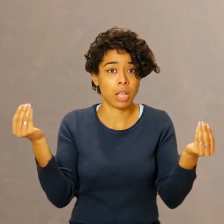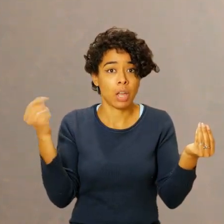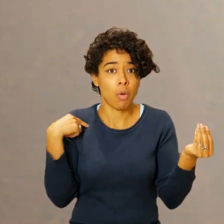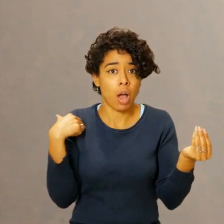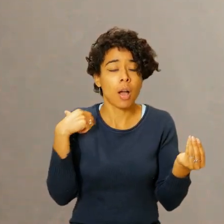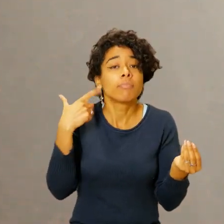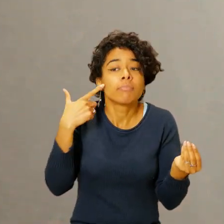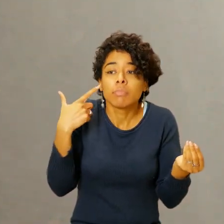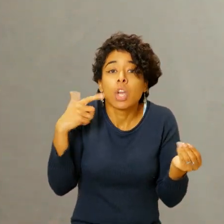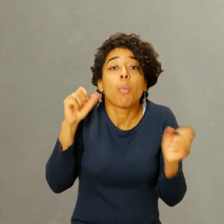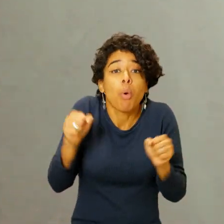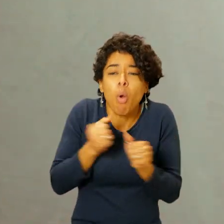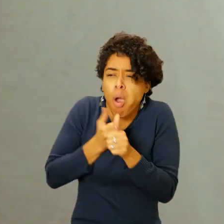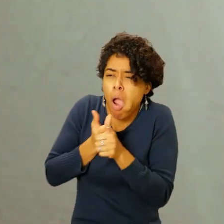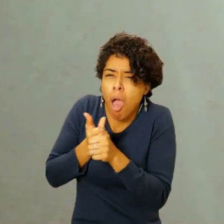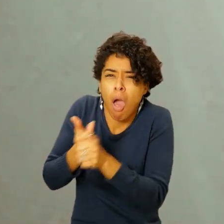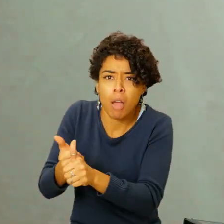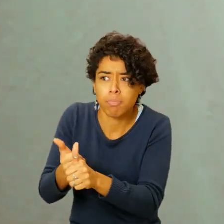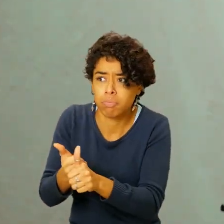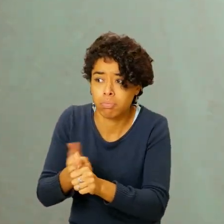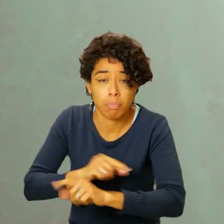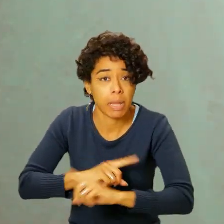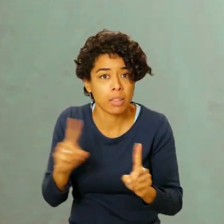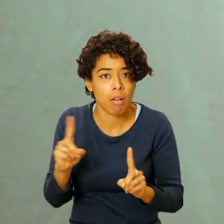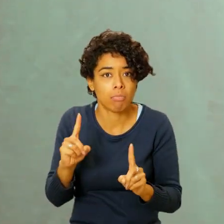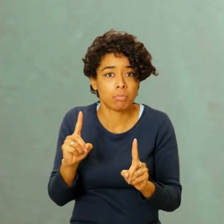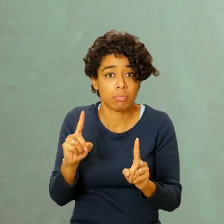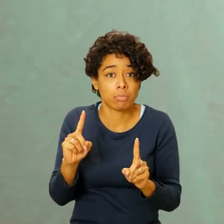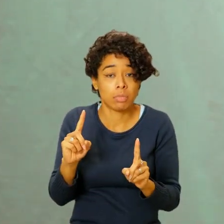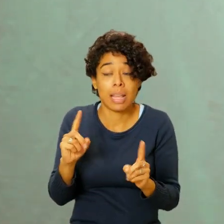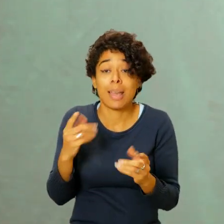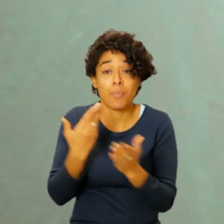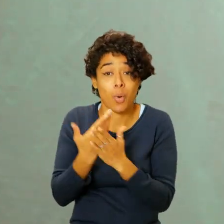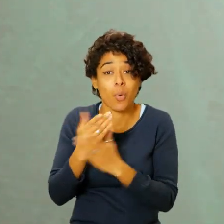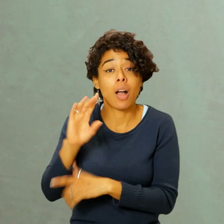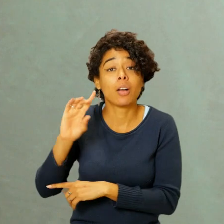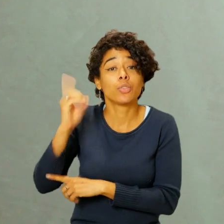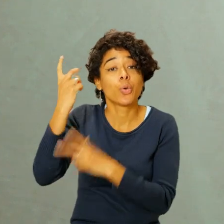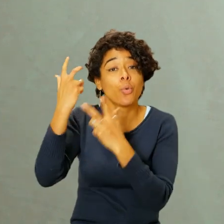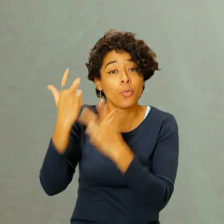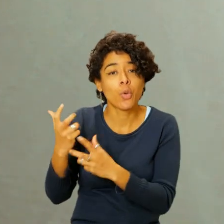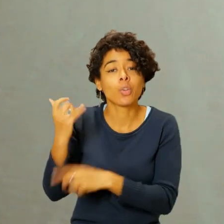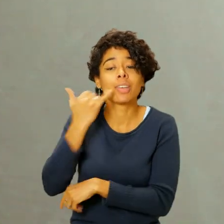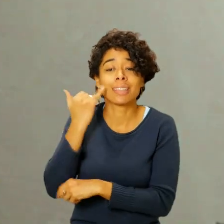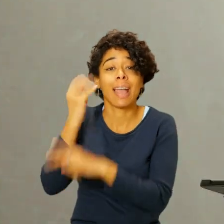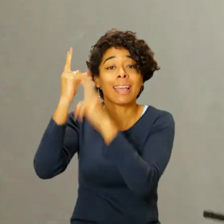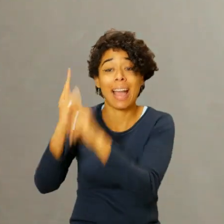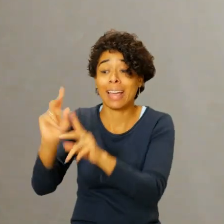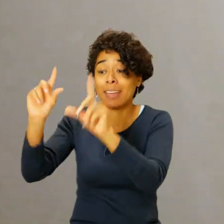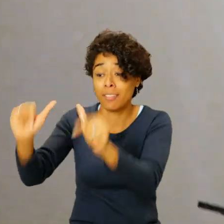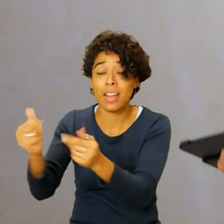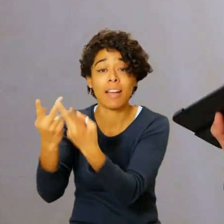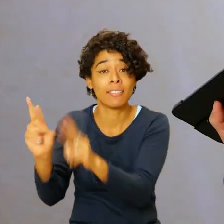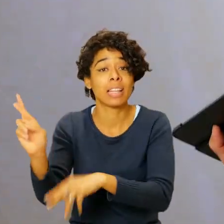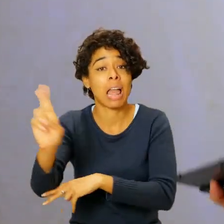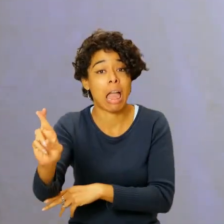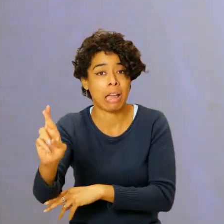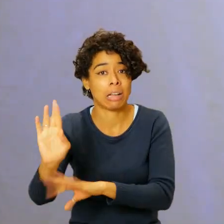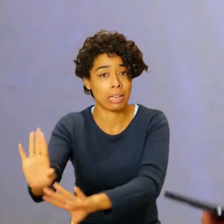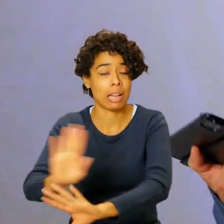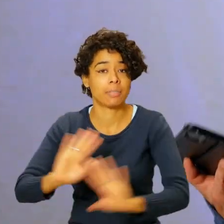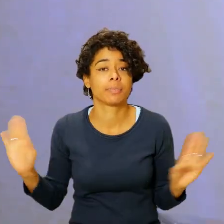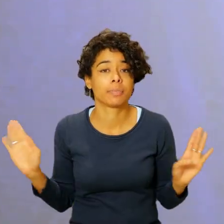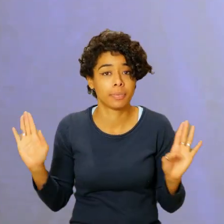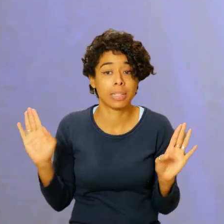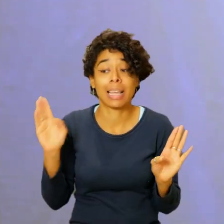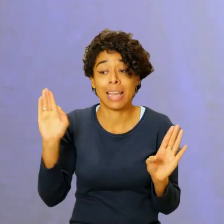sont arrêtés avant ? Parce que c'était là l'endroit où Dieu voulait son serviteur. Il était arrivé dans son